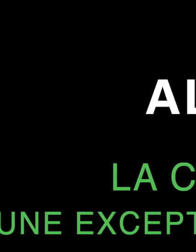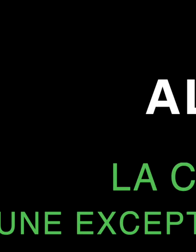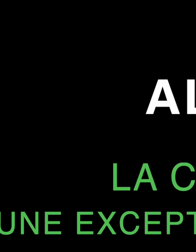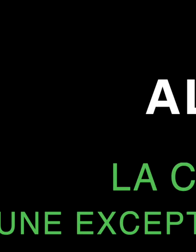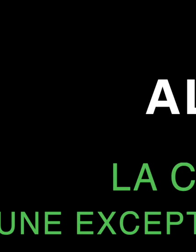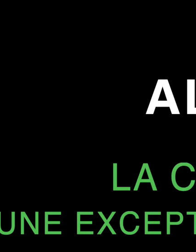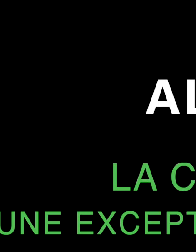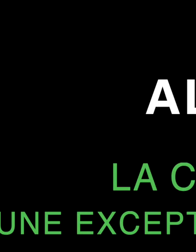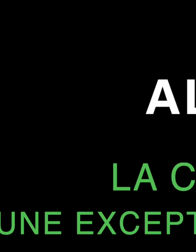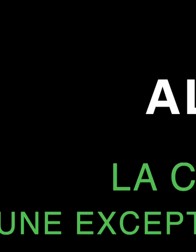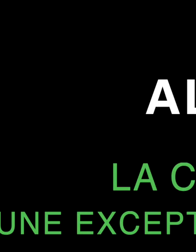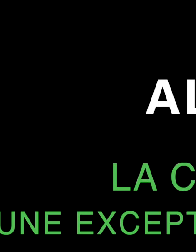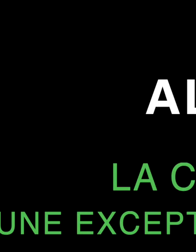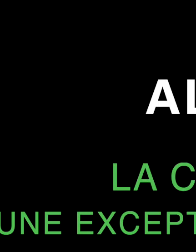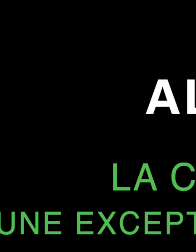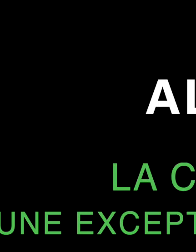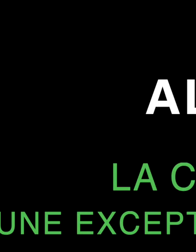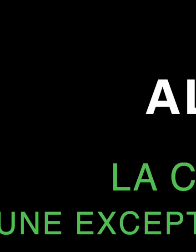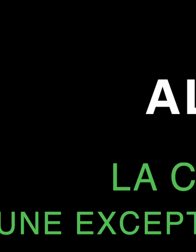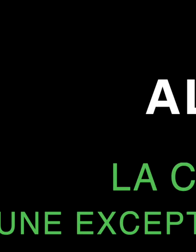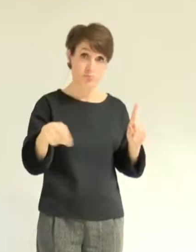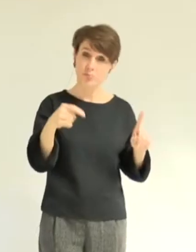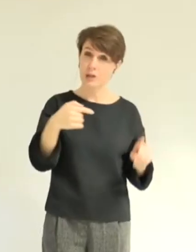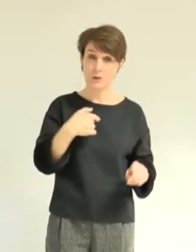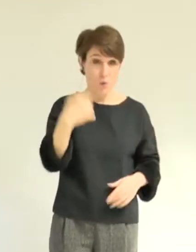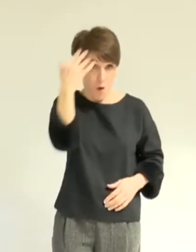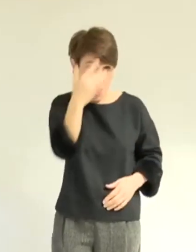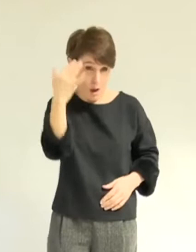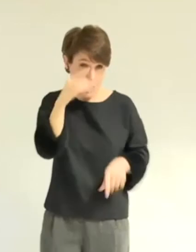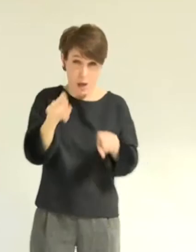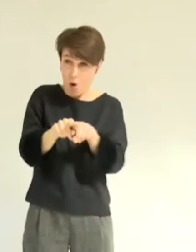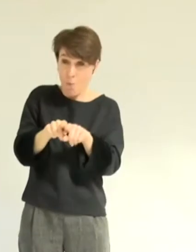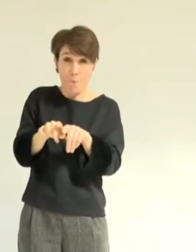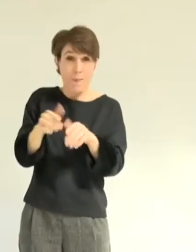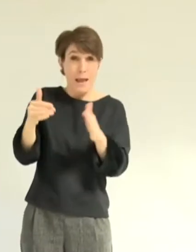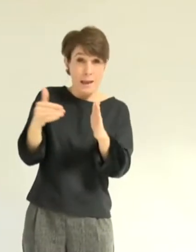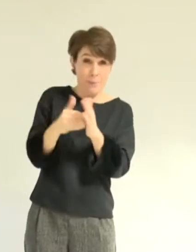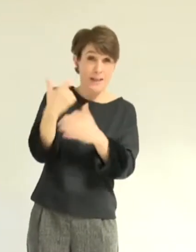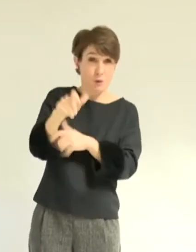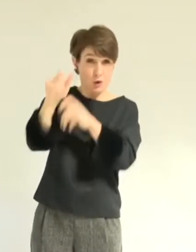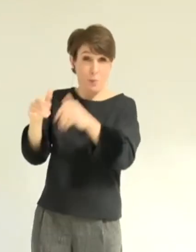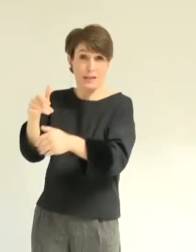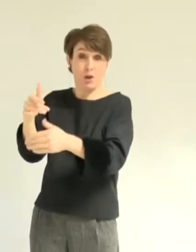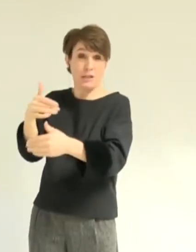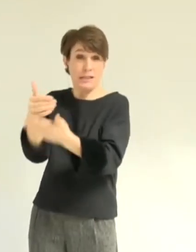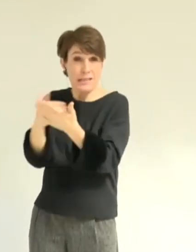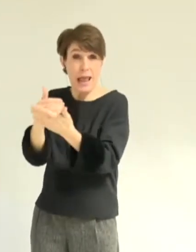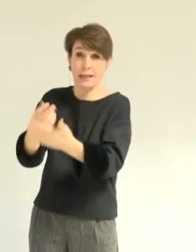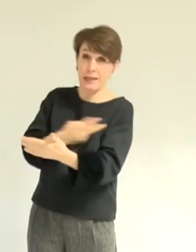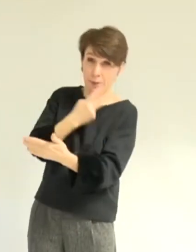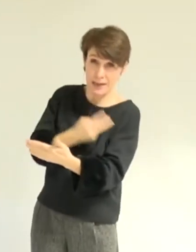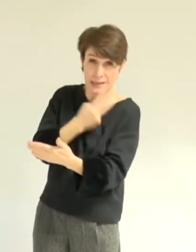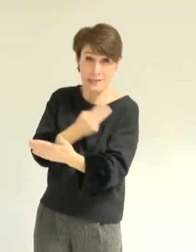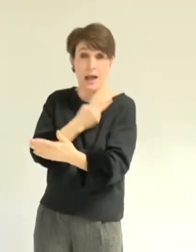Je partage l'inquiétude des 1100 salariés, des 200 médecins, personnels, des acteurs de la santé qui se mobilisent et